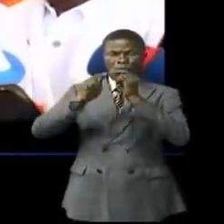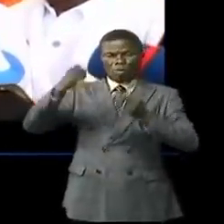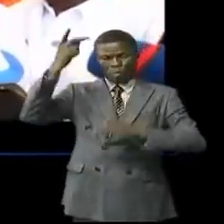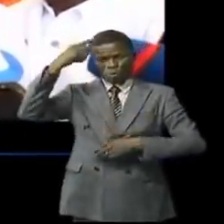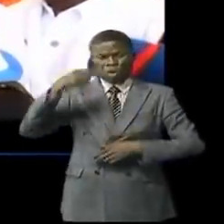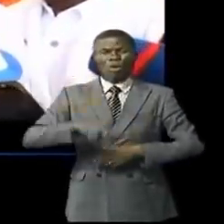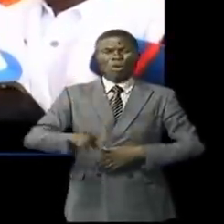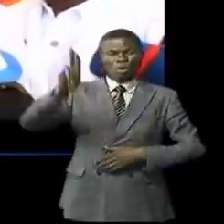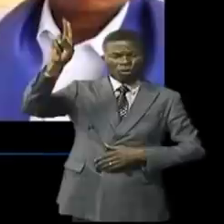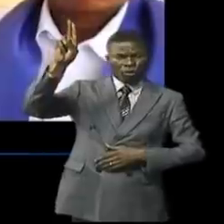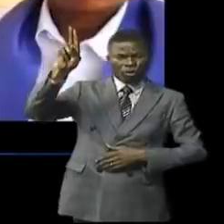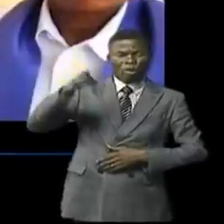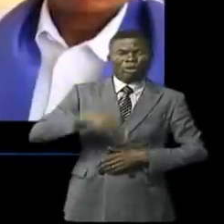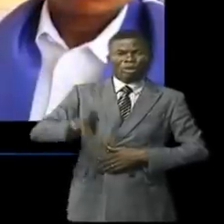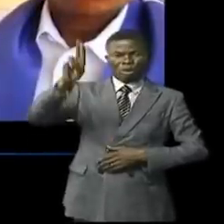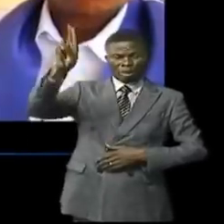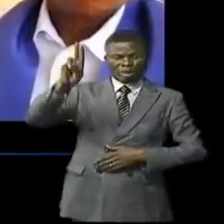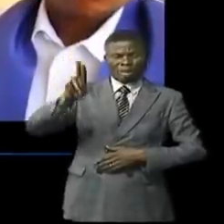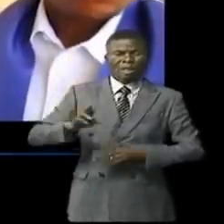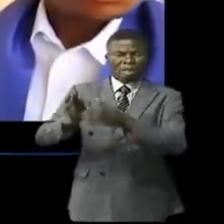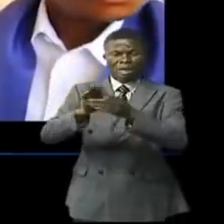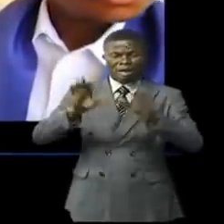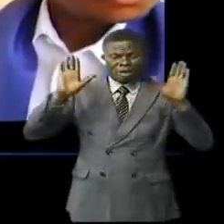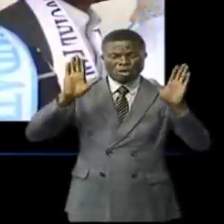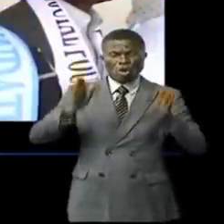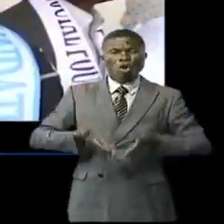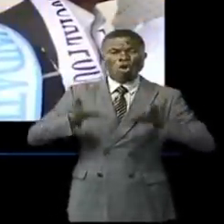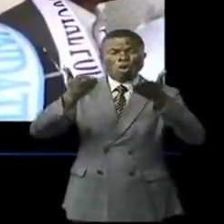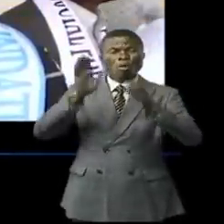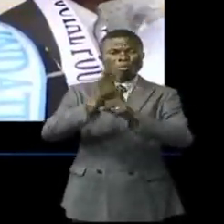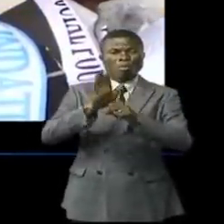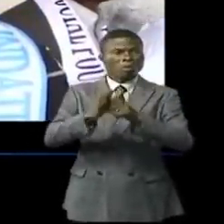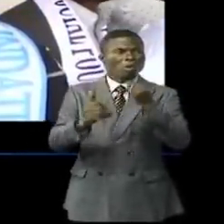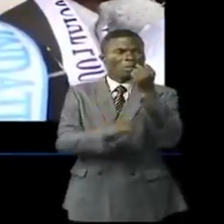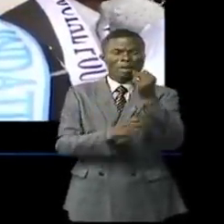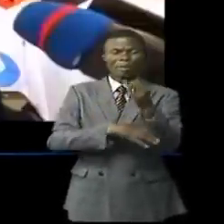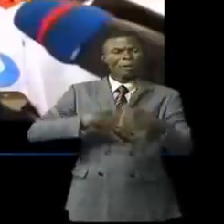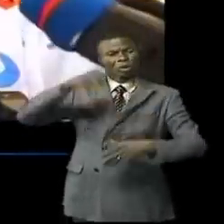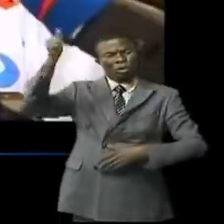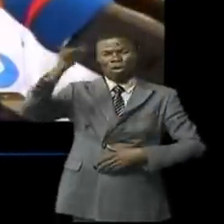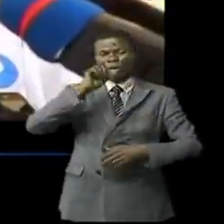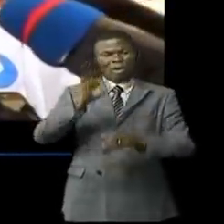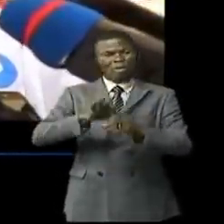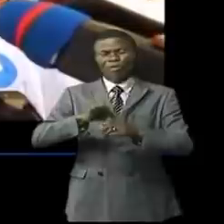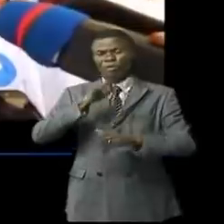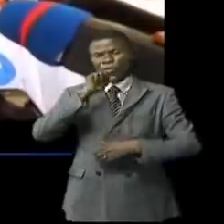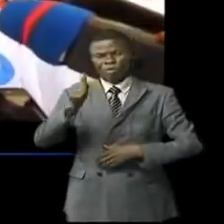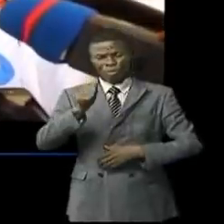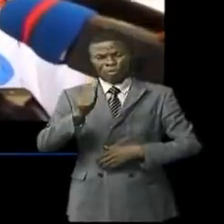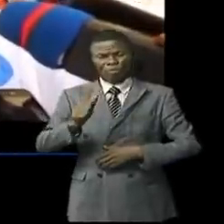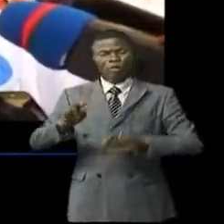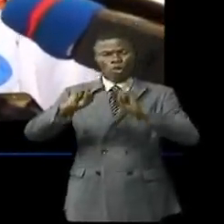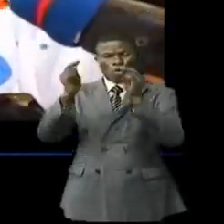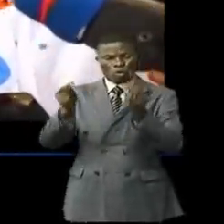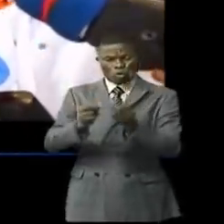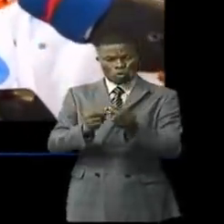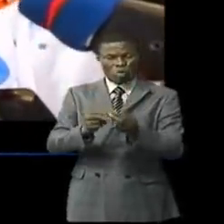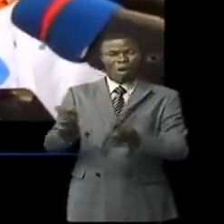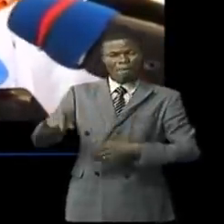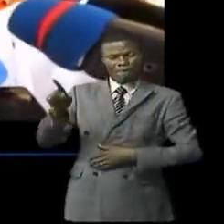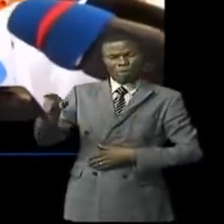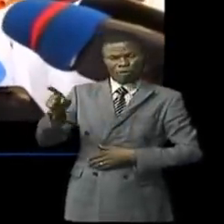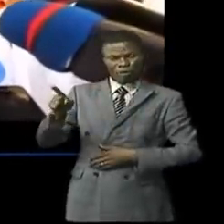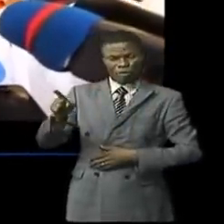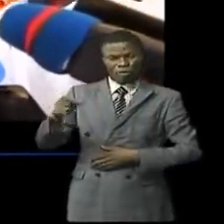total, car l'Union sacrée ne peut jamais proposer plusieurs tickets gagnants. La coordination de l'Union sacrée Maniema, dirigée par